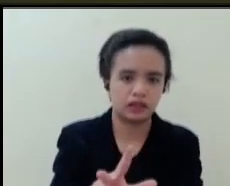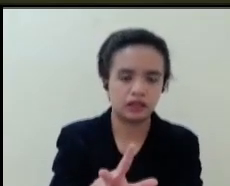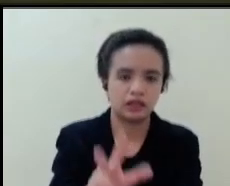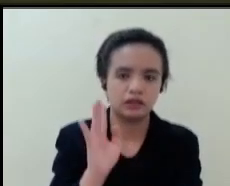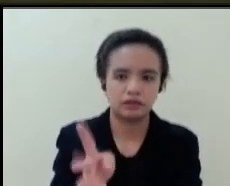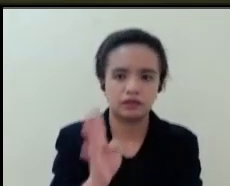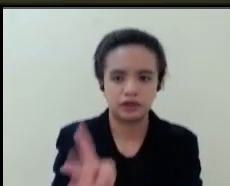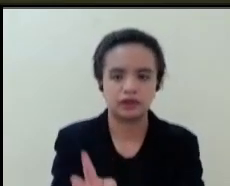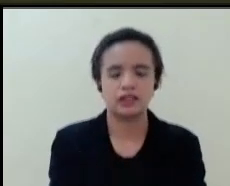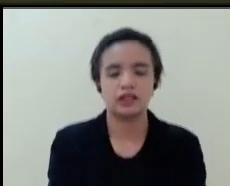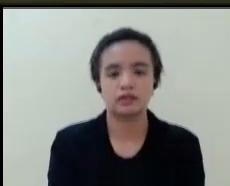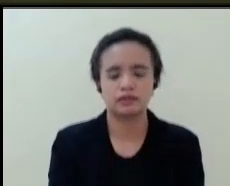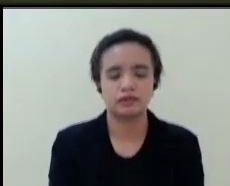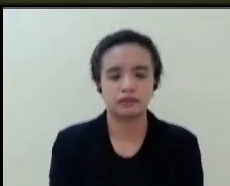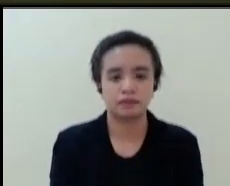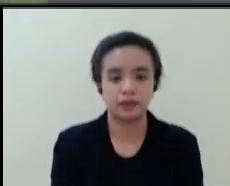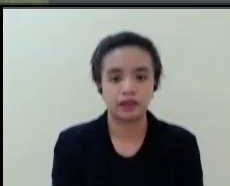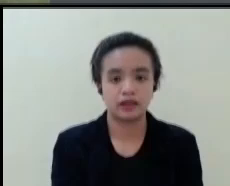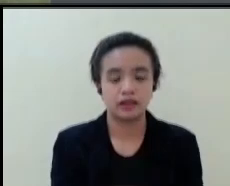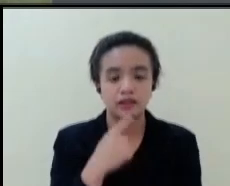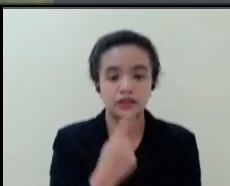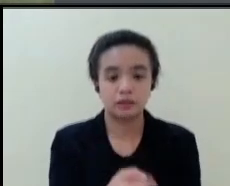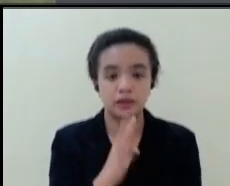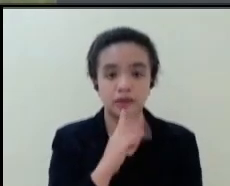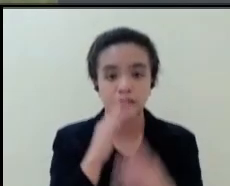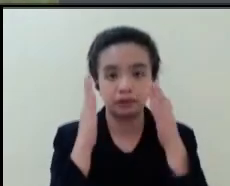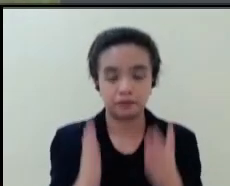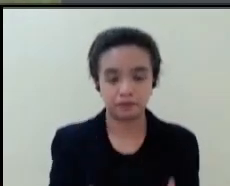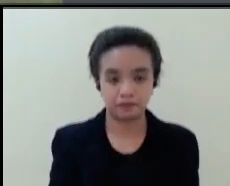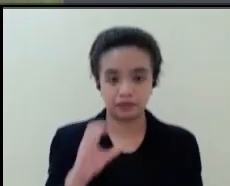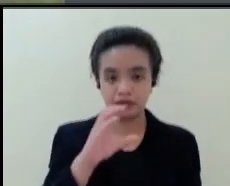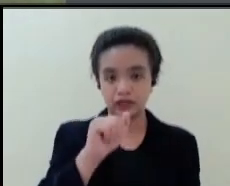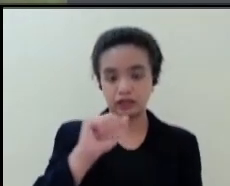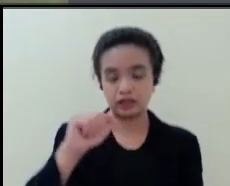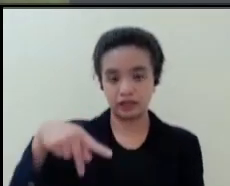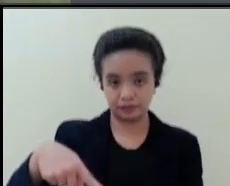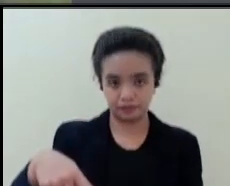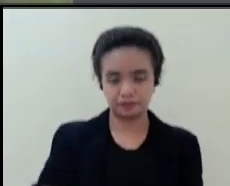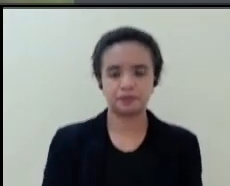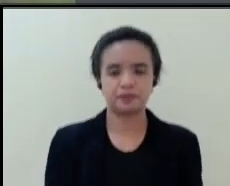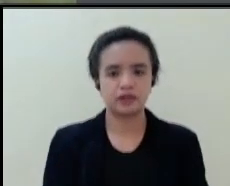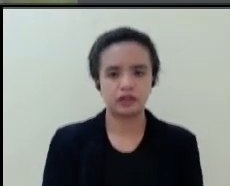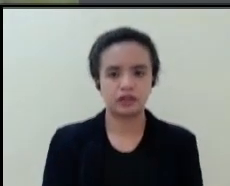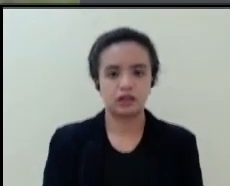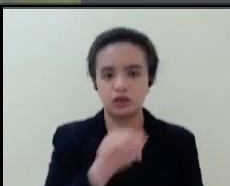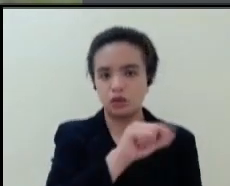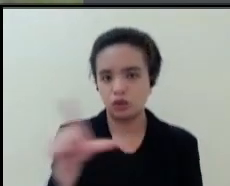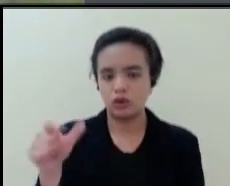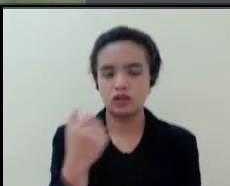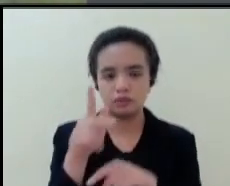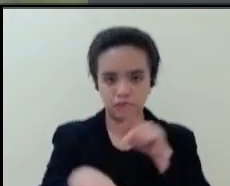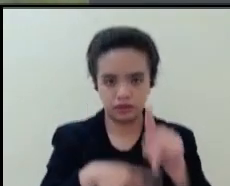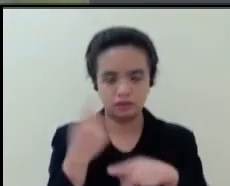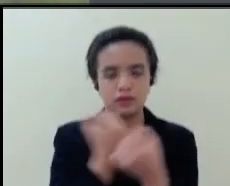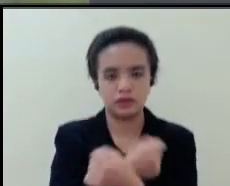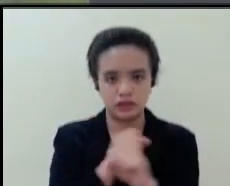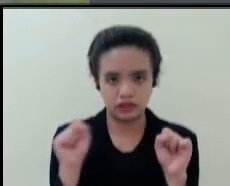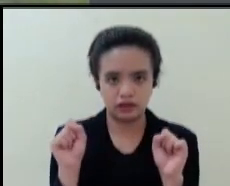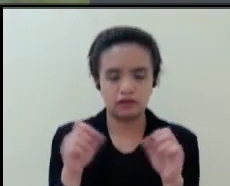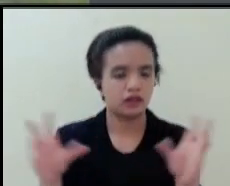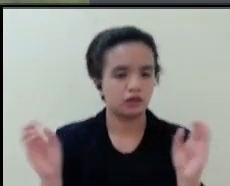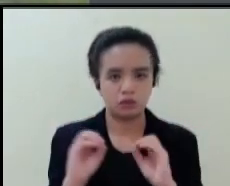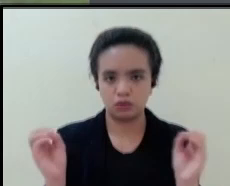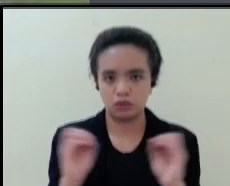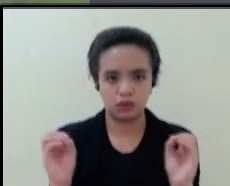hapon. Ayon sa tagapagsalita ng KAAP na si Eric Apolonio, ligtas ang lahat ng pasahero at walang napaulat na